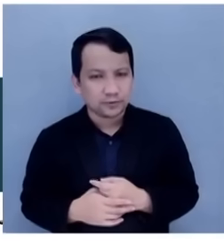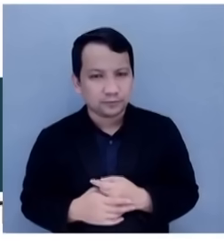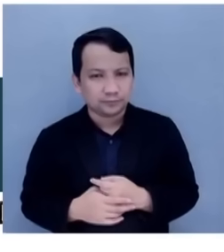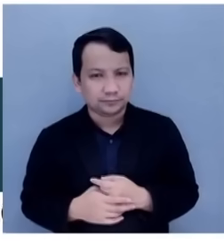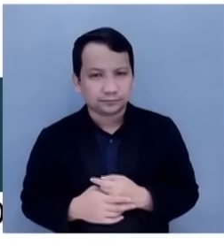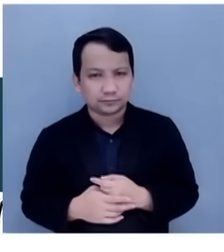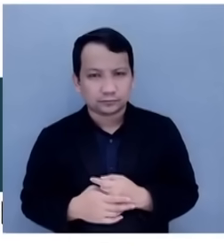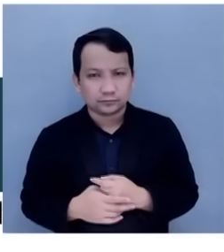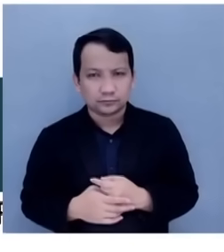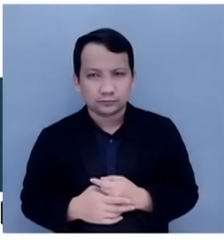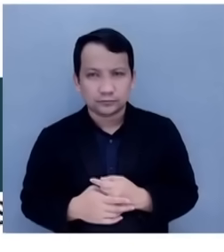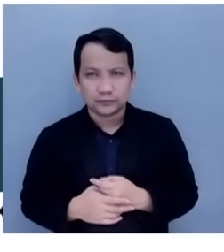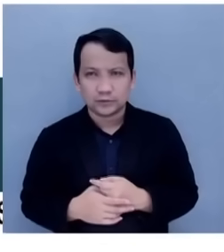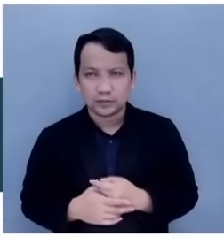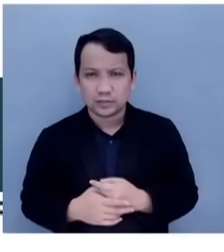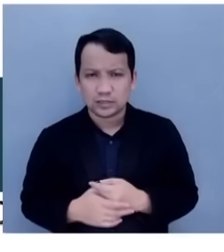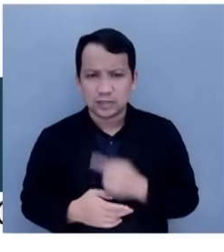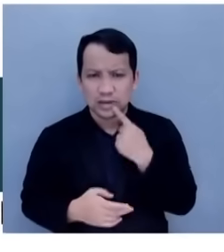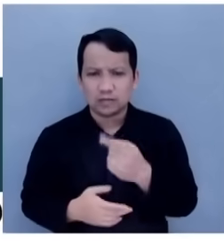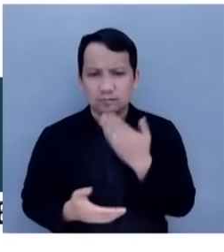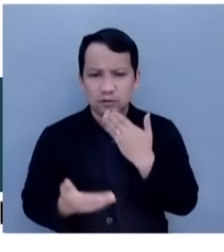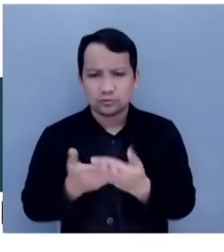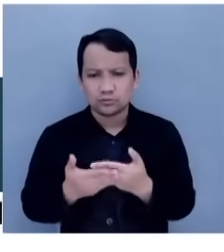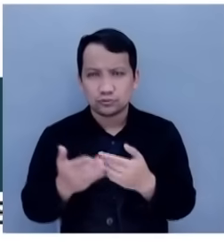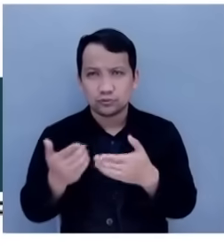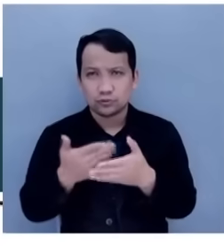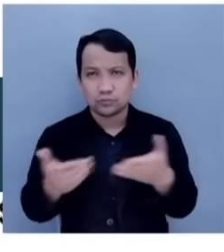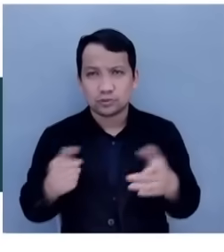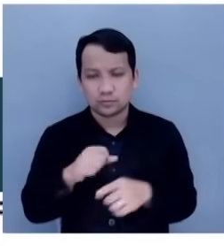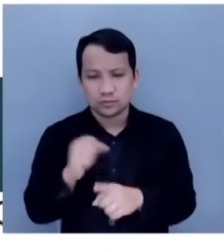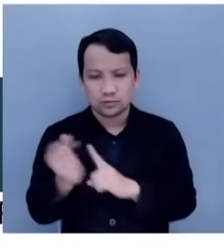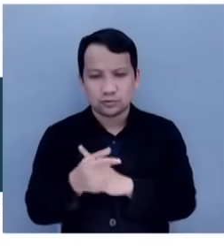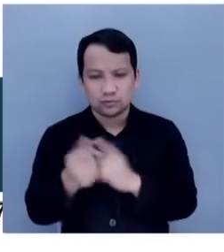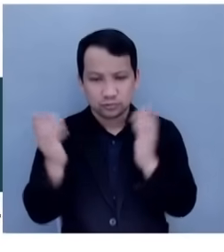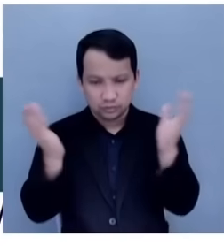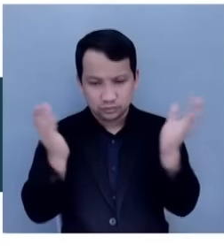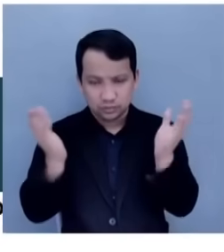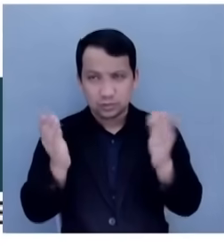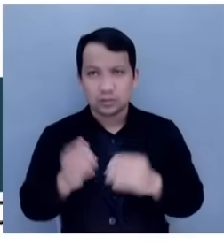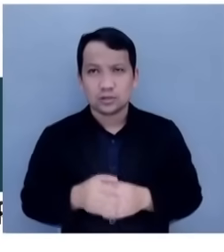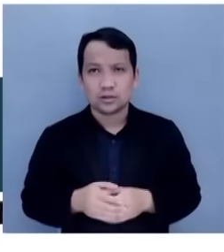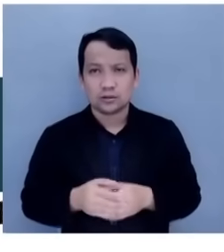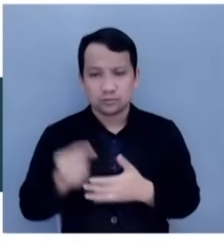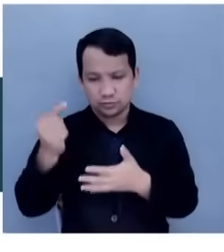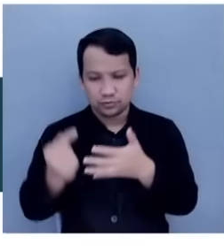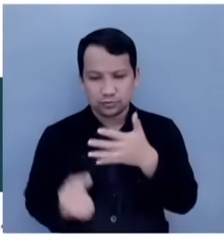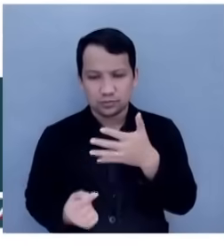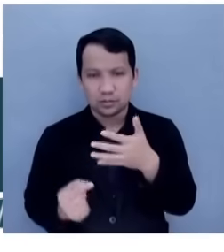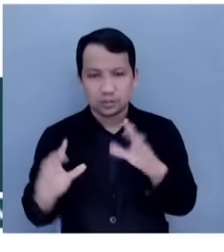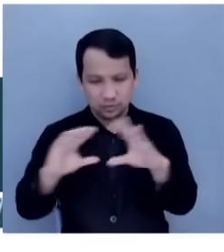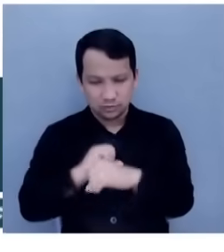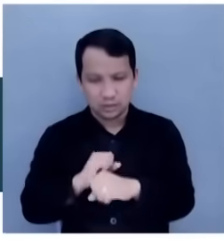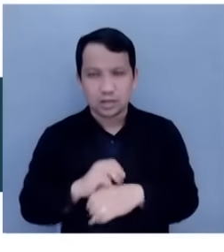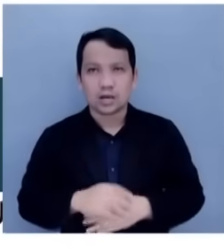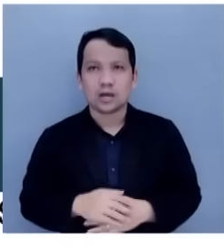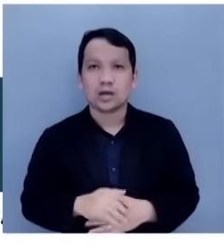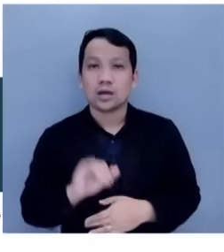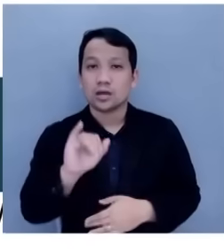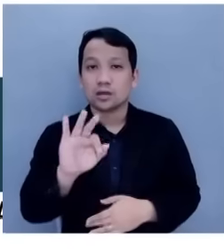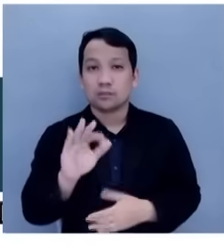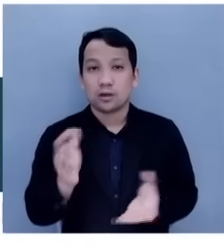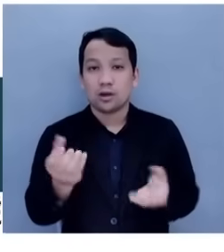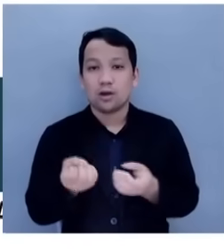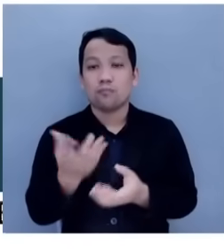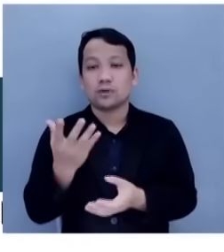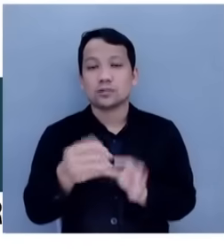dito, nilaan daw doon sa good governance and mga social services, kung ano nga ba yung accomplishments, at kung magkano